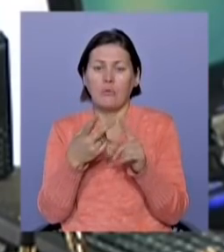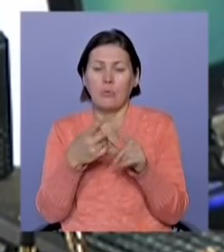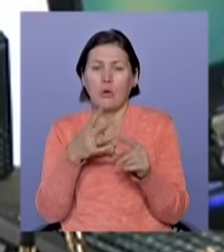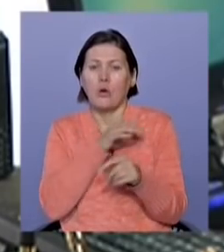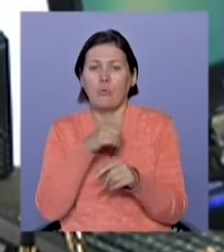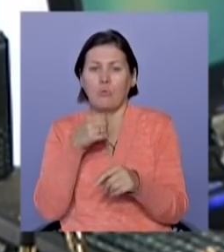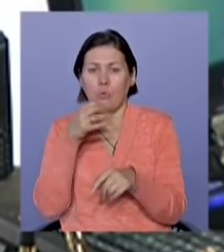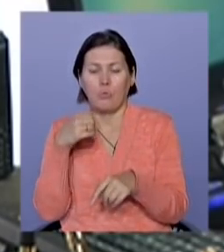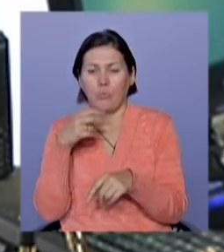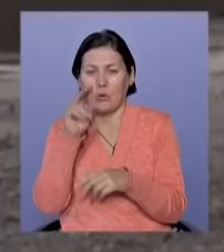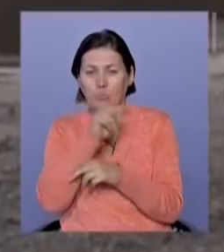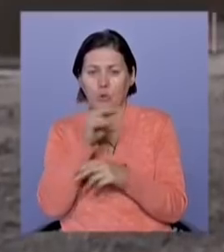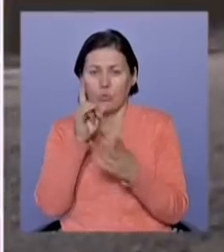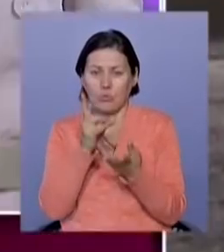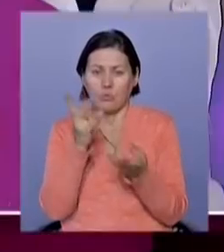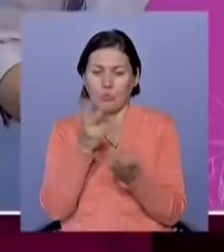керек.